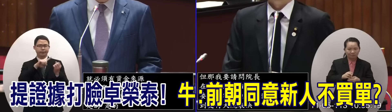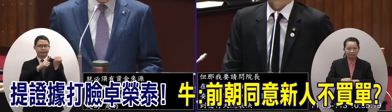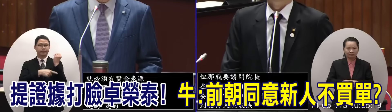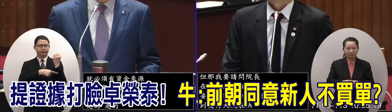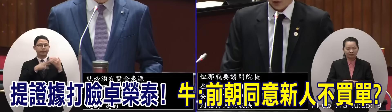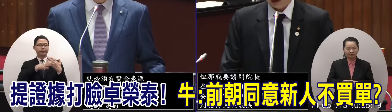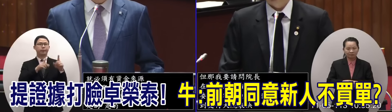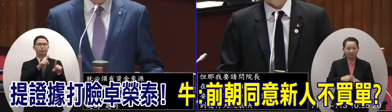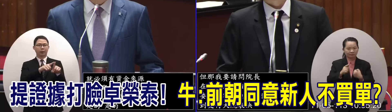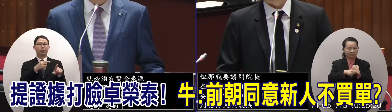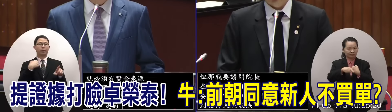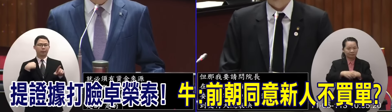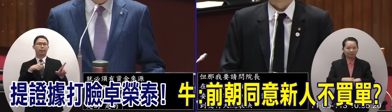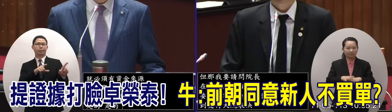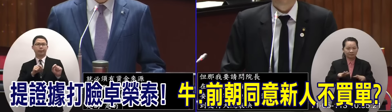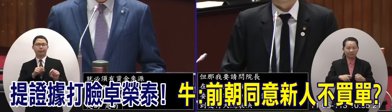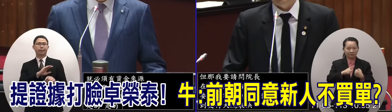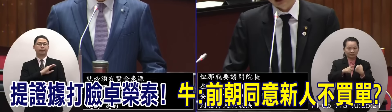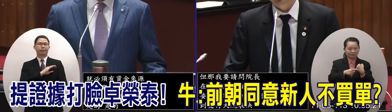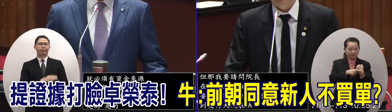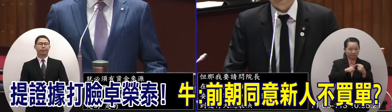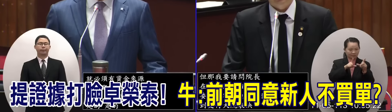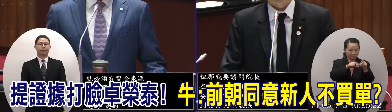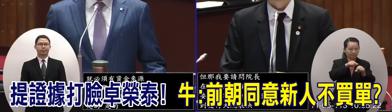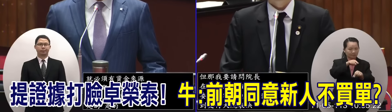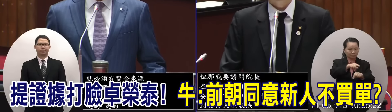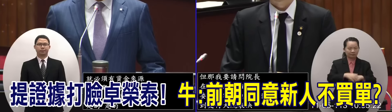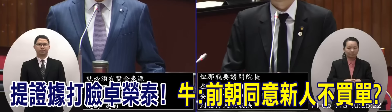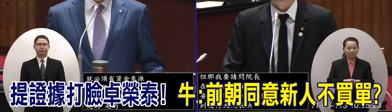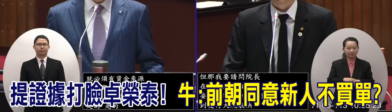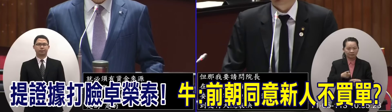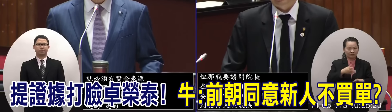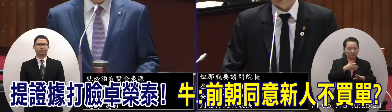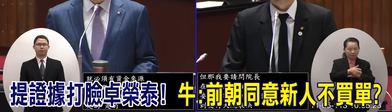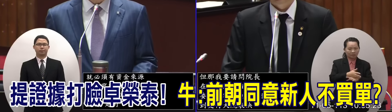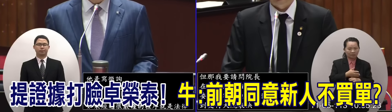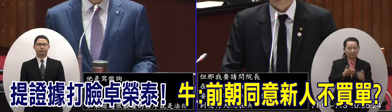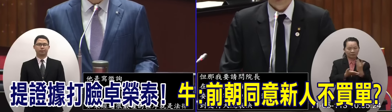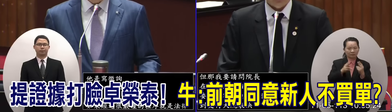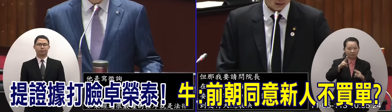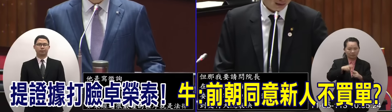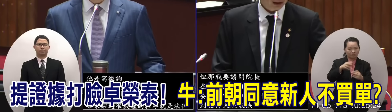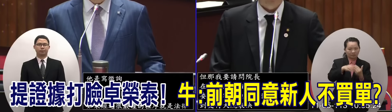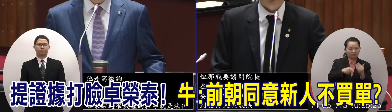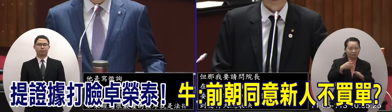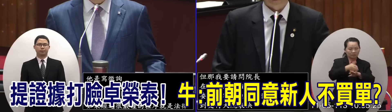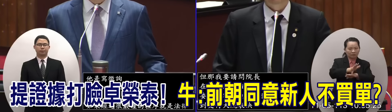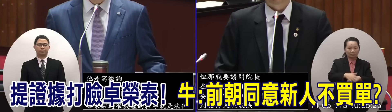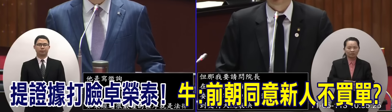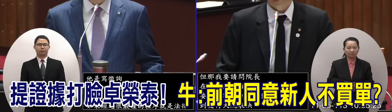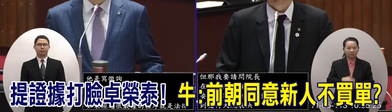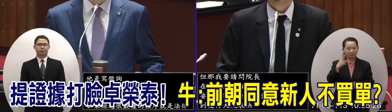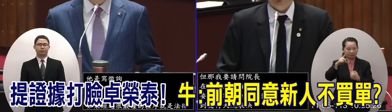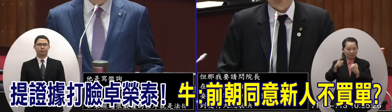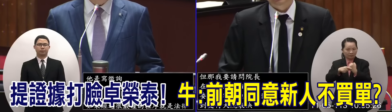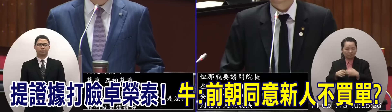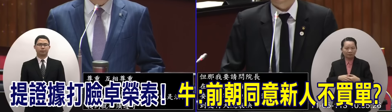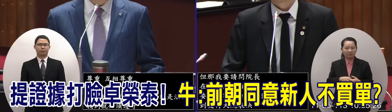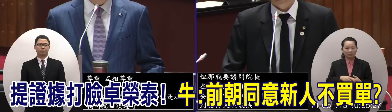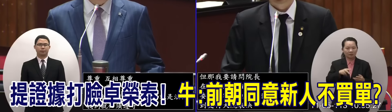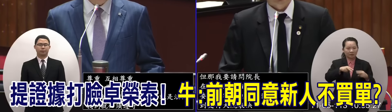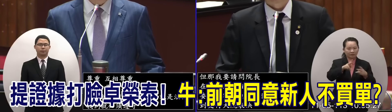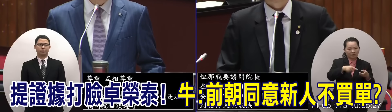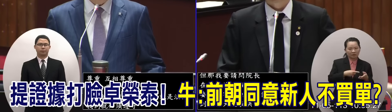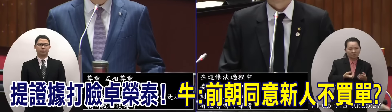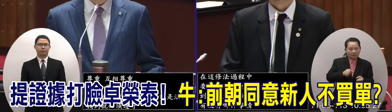须遵守。 对，所以，我们今天从旧法论法的角度来讲，通过的是叫《禁罚补偿条例》嘛。即便宪法有讲，立法院不得为预算案增加